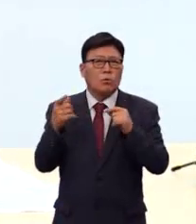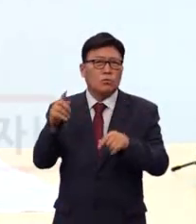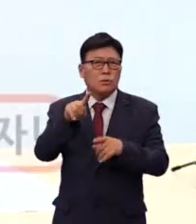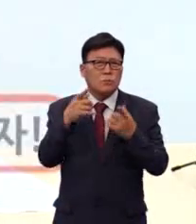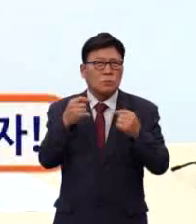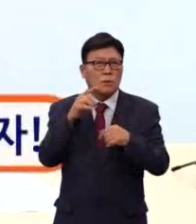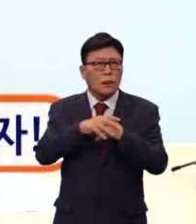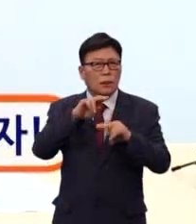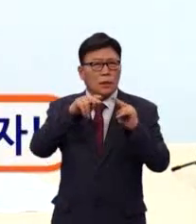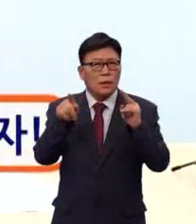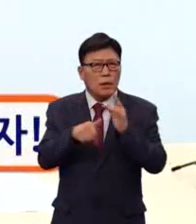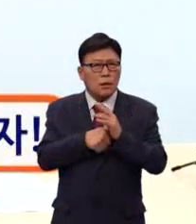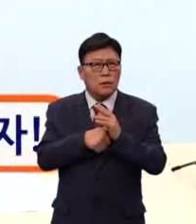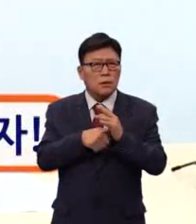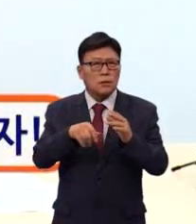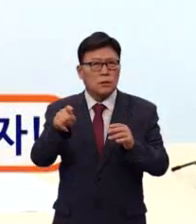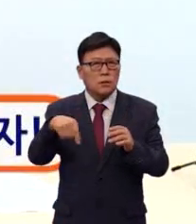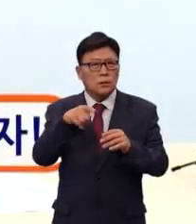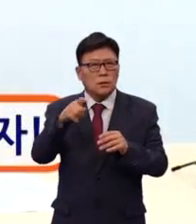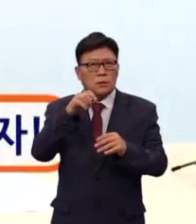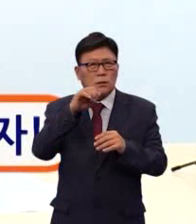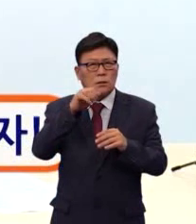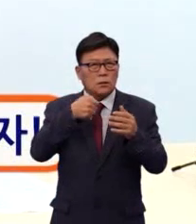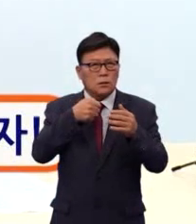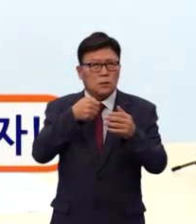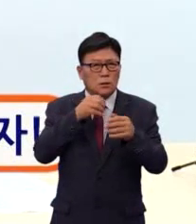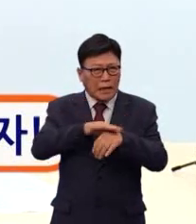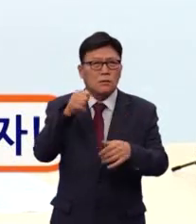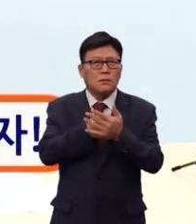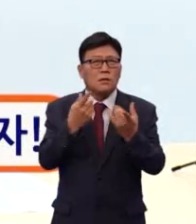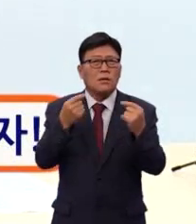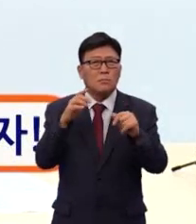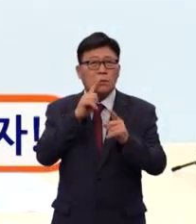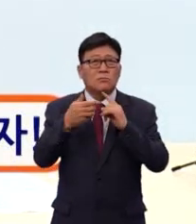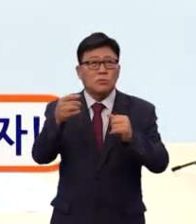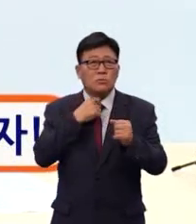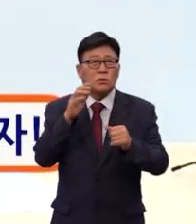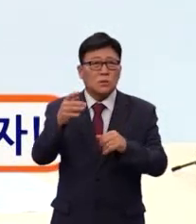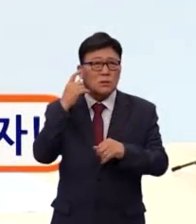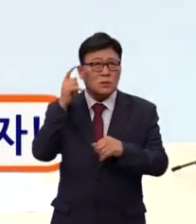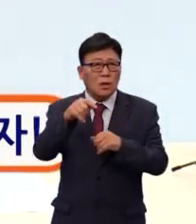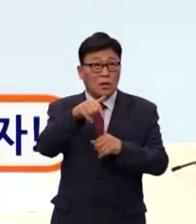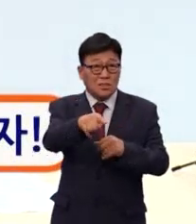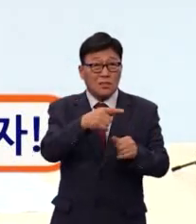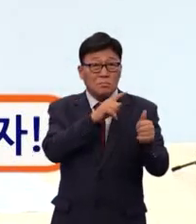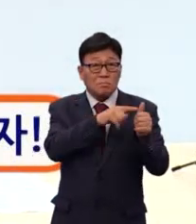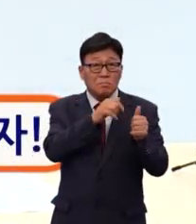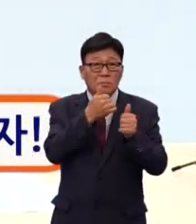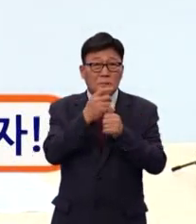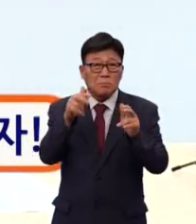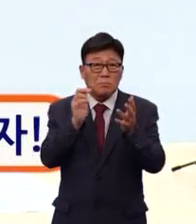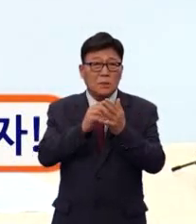점에서 퇴사를 하신 건 참 잘한 결정이었다고 말씀을 좀 드리고 싶고, 제 생각에는 구길동님이 지금까지 전공이랑 정해진 길을